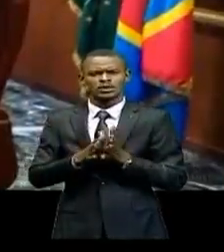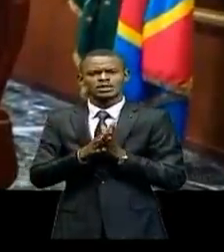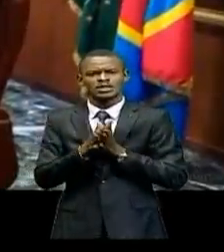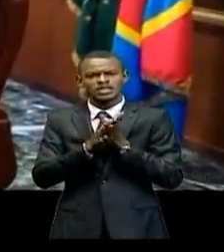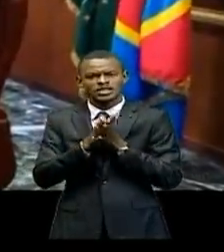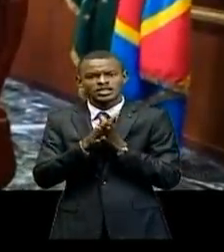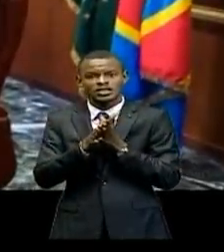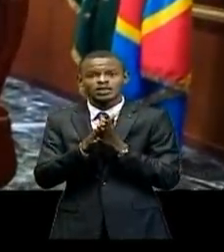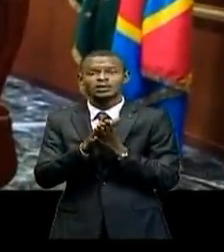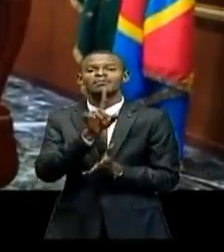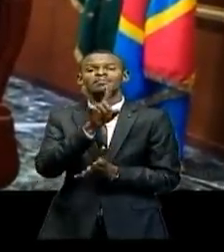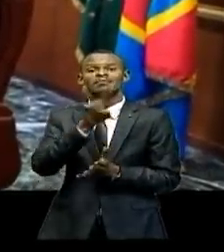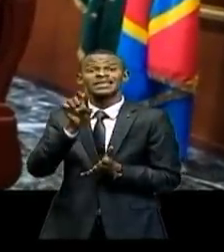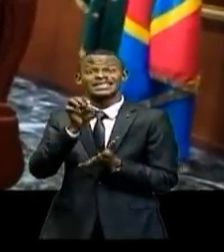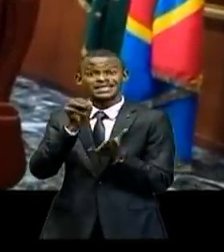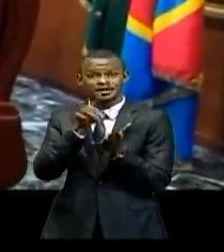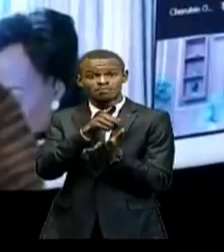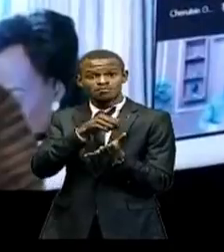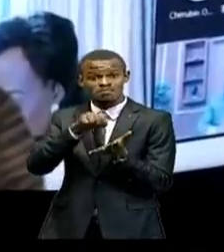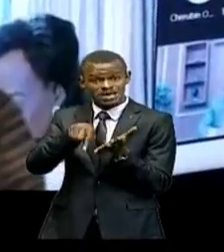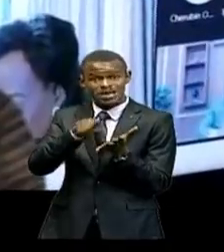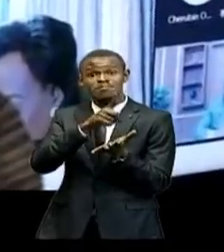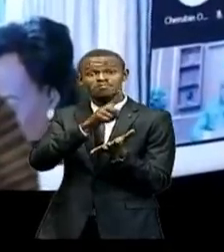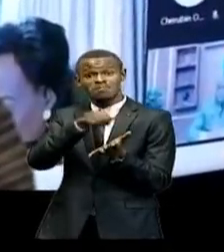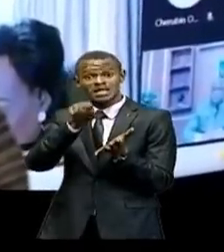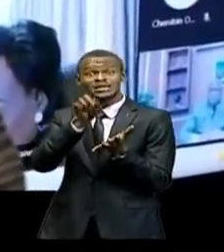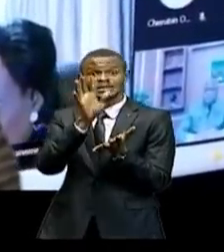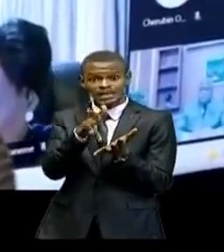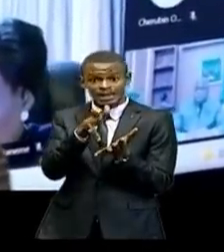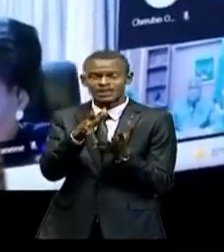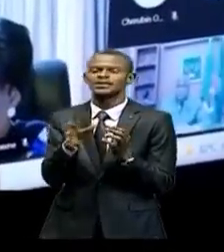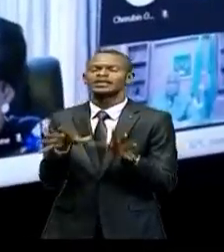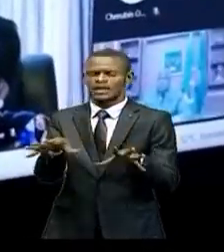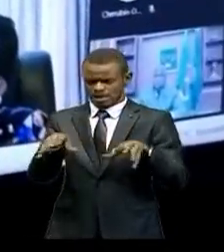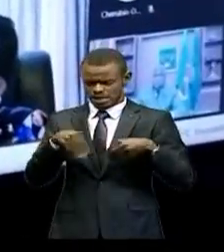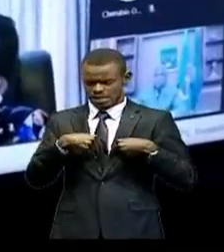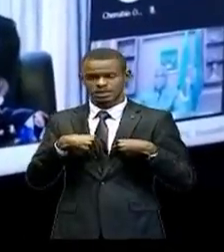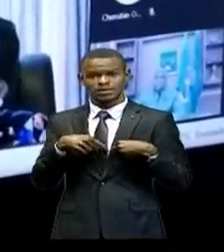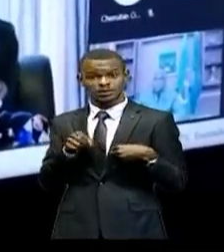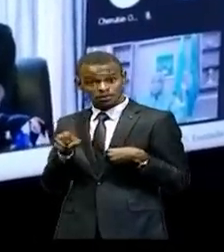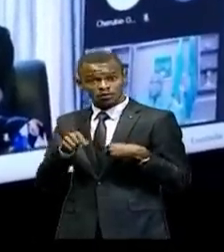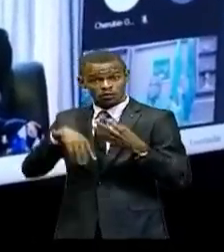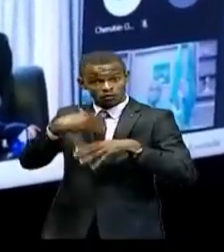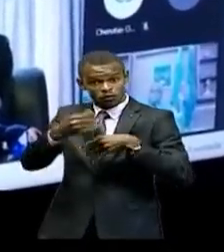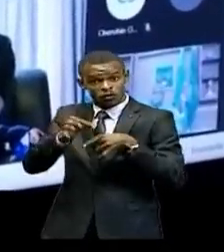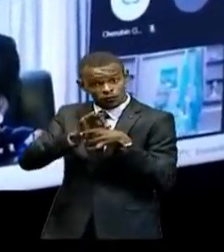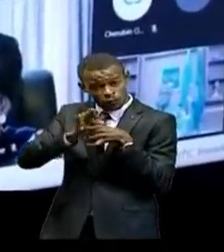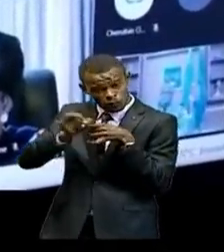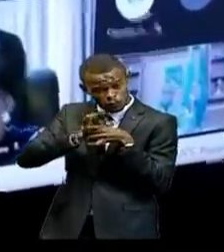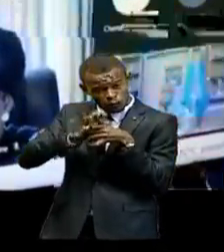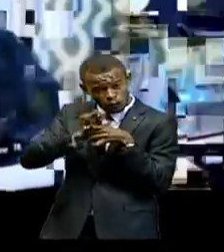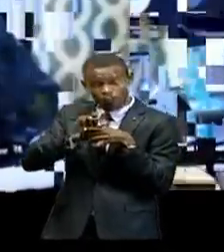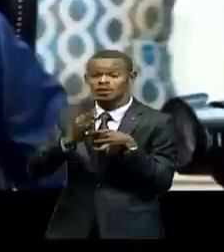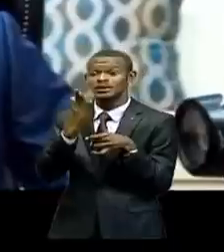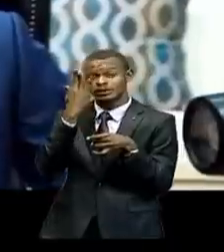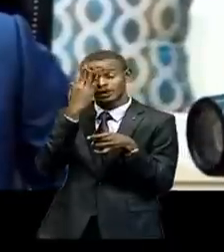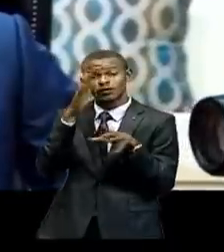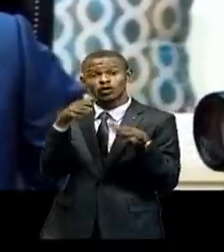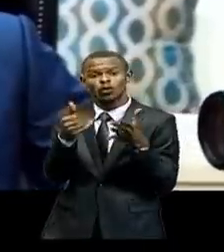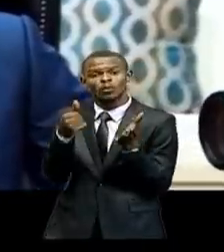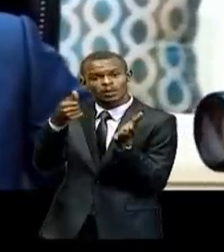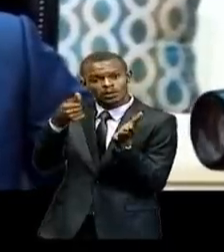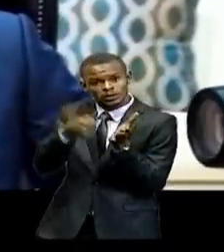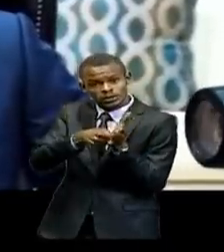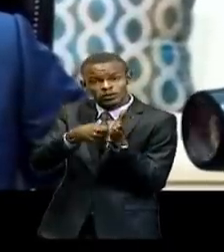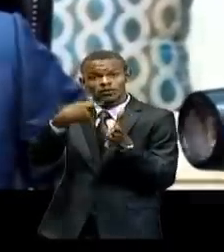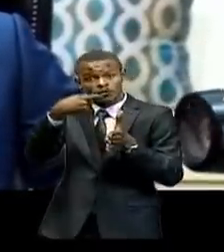de recrutement. Ces recrues vont devoir suivre une formation sur différents modules relatifs à la fiscalité, tant au